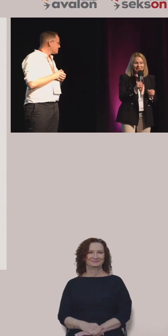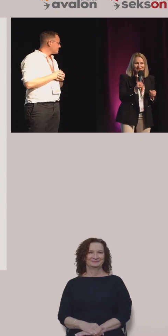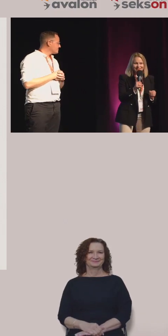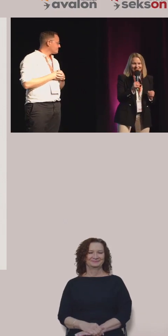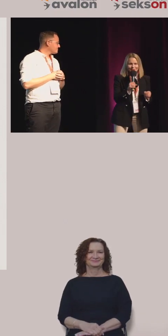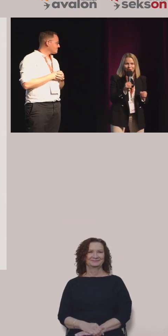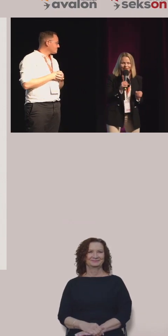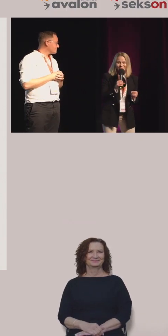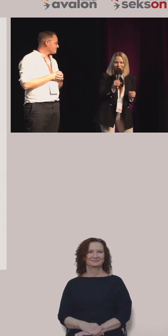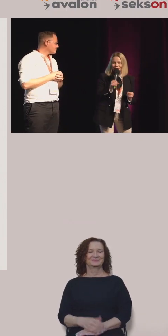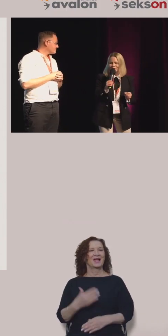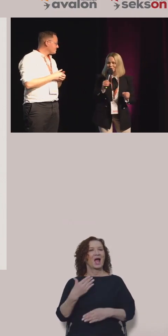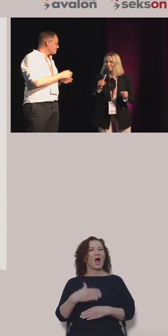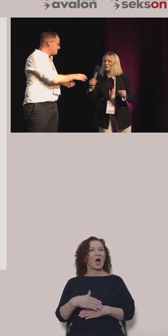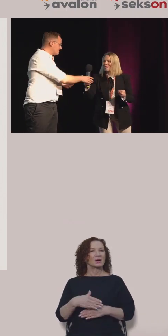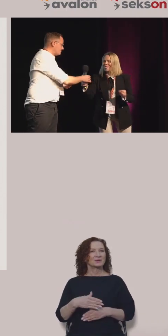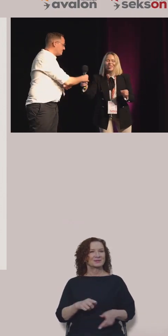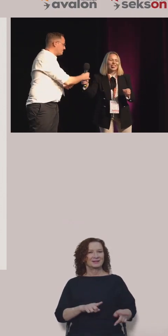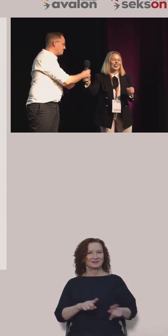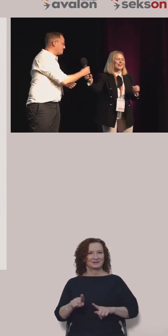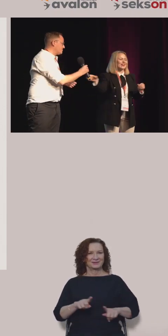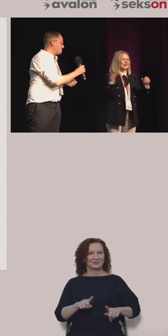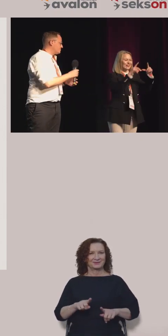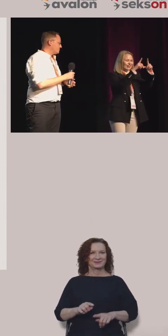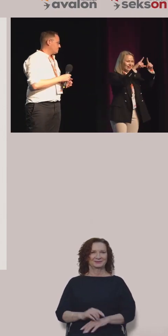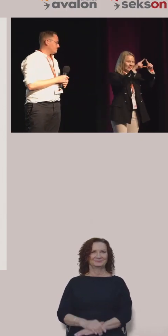I ostatni znak. Przekażę mikrofon.